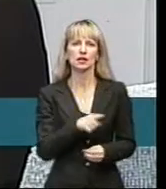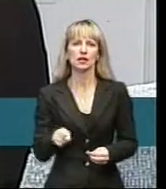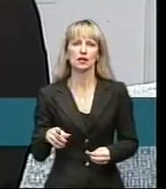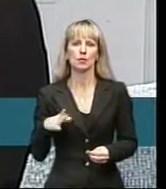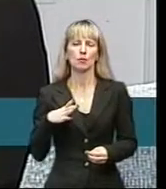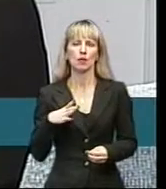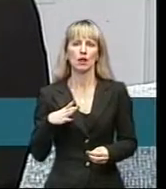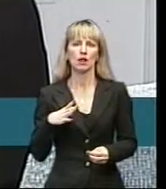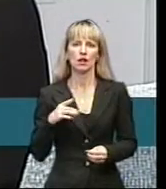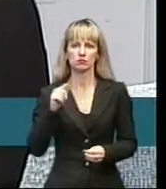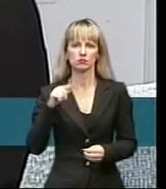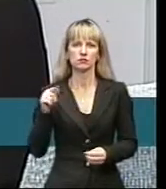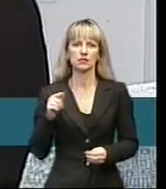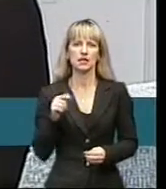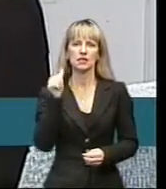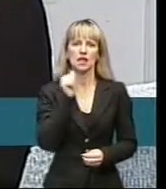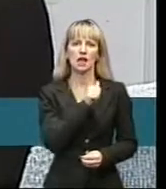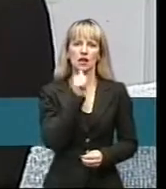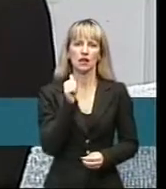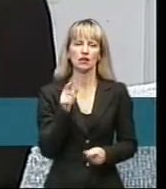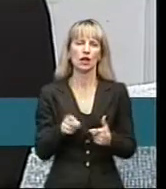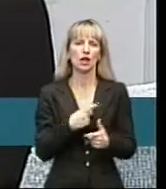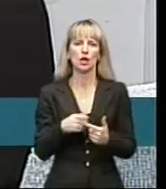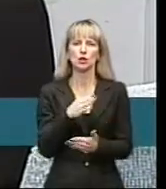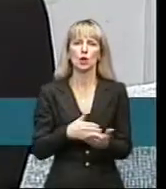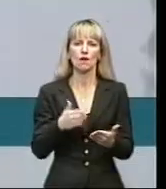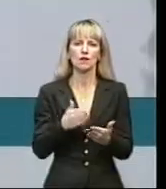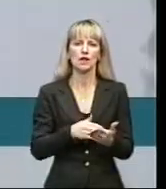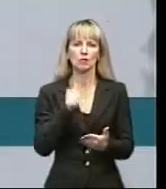грифом «секретно» або «абсолютно секретно».